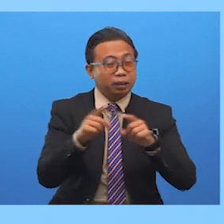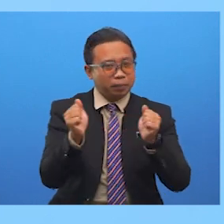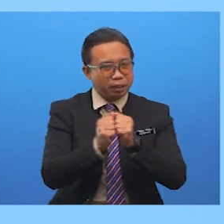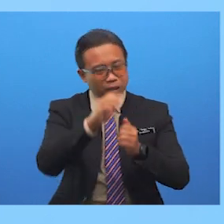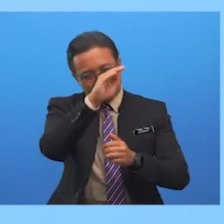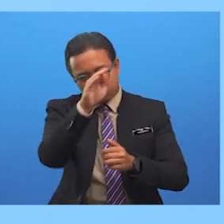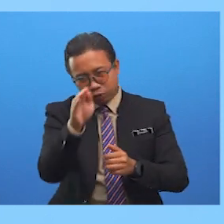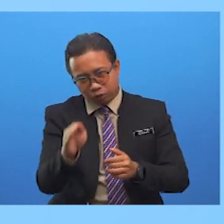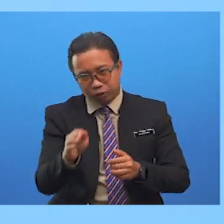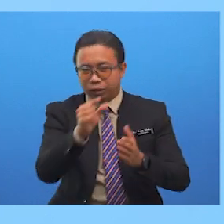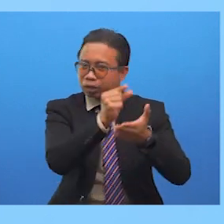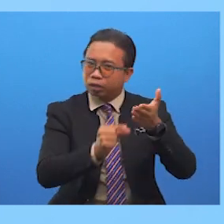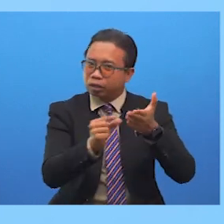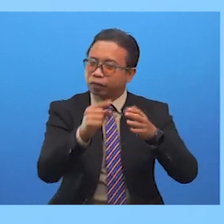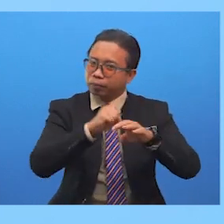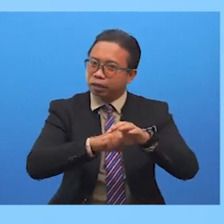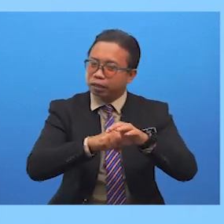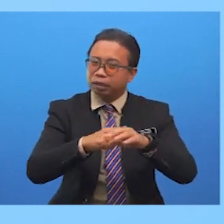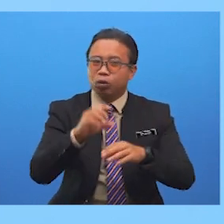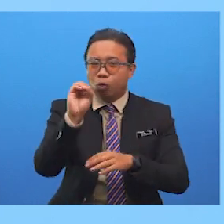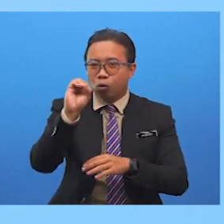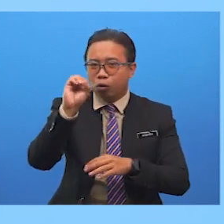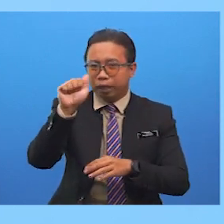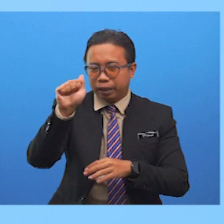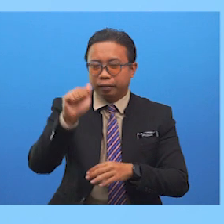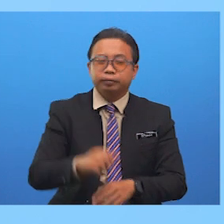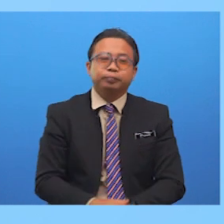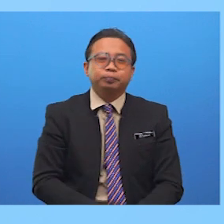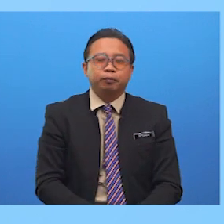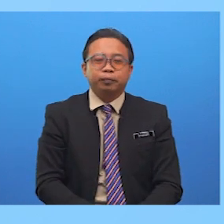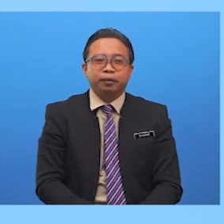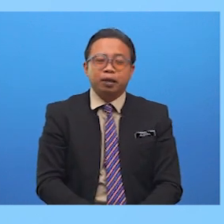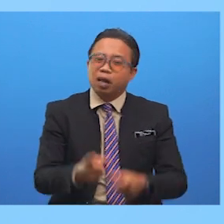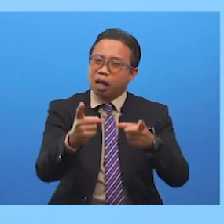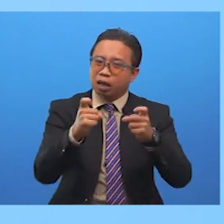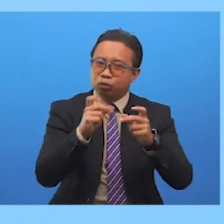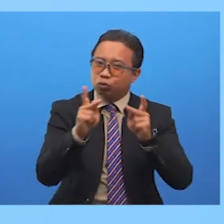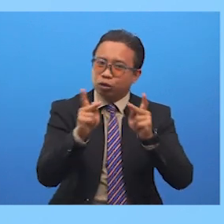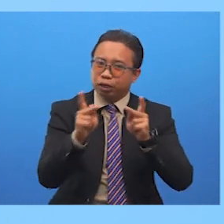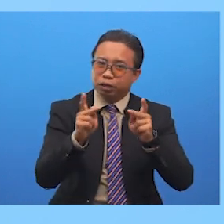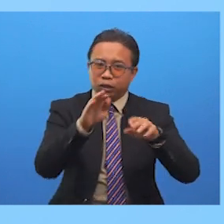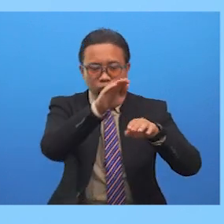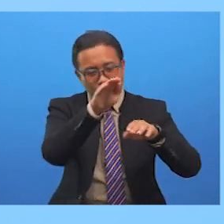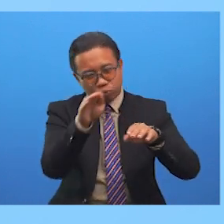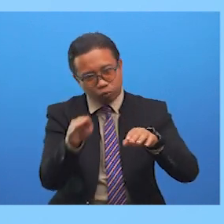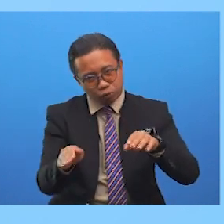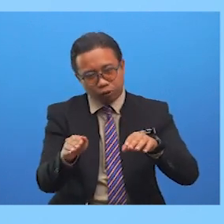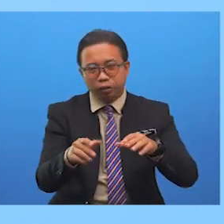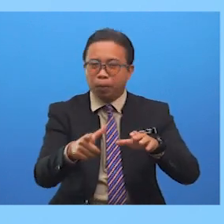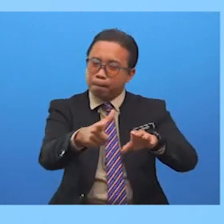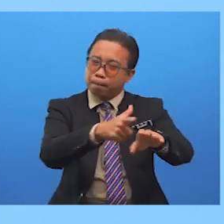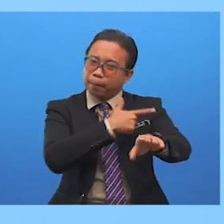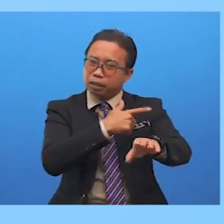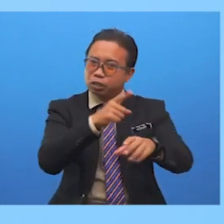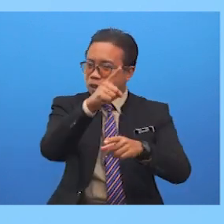kecenderungan graph ada garisan oi laju kereta atau keturunan disepanjang